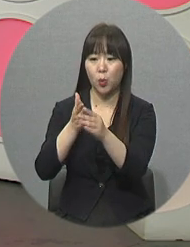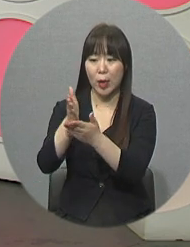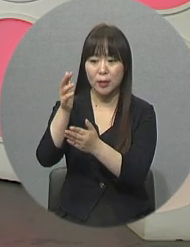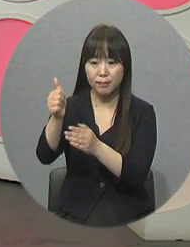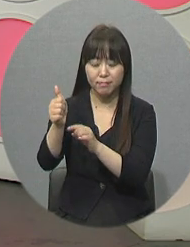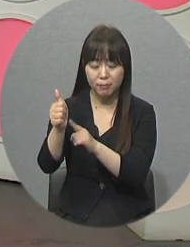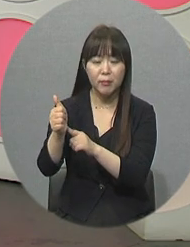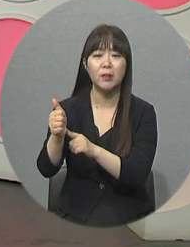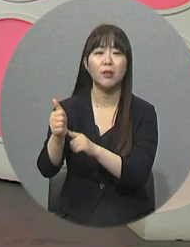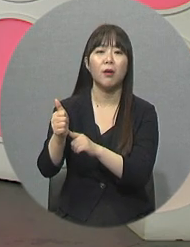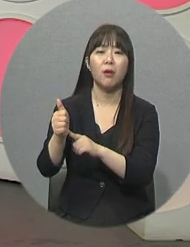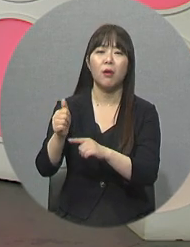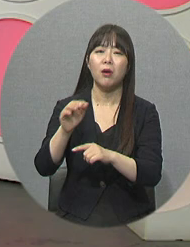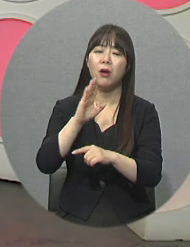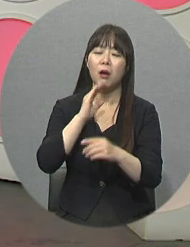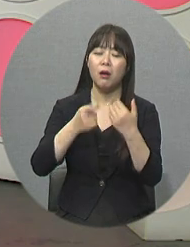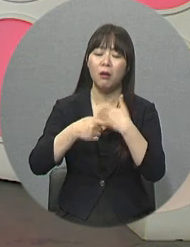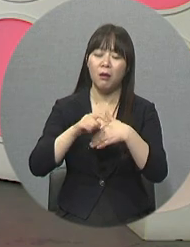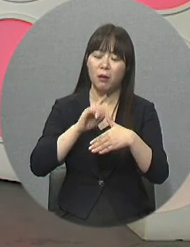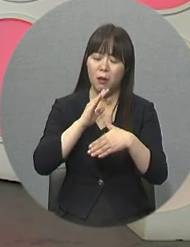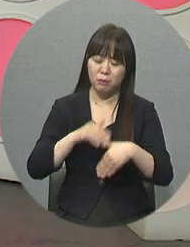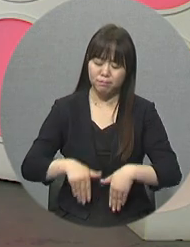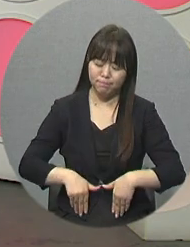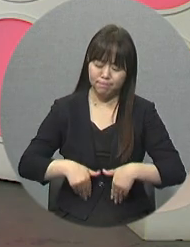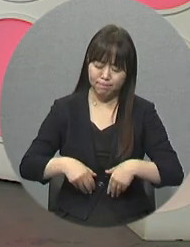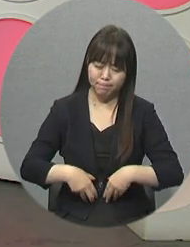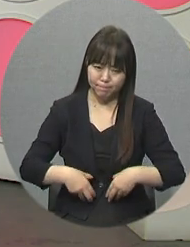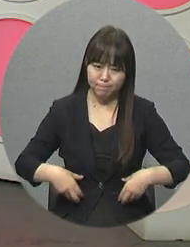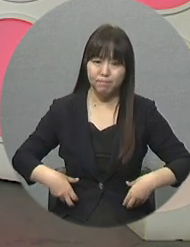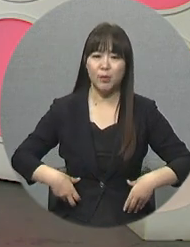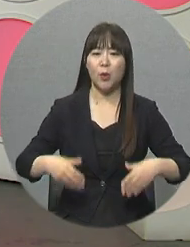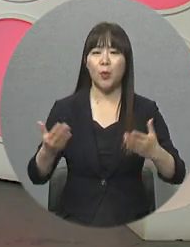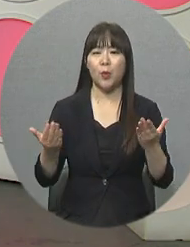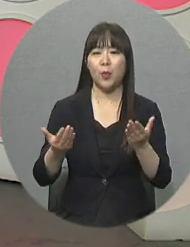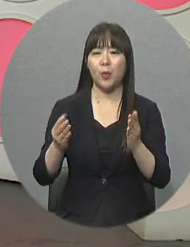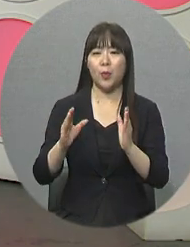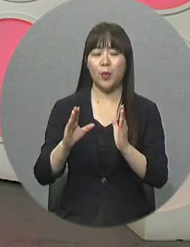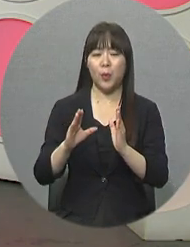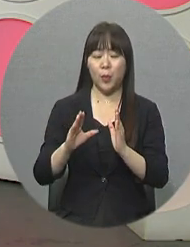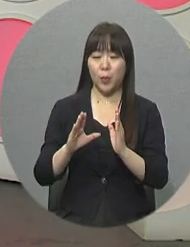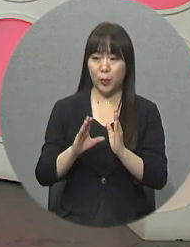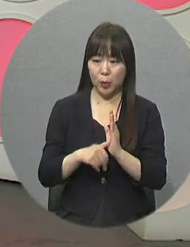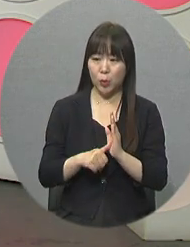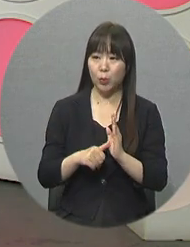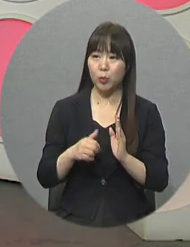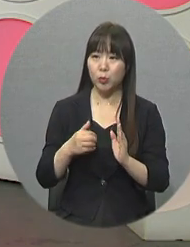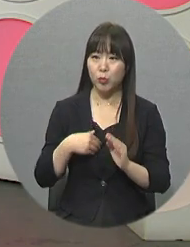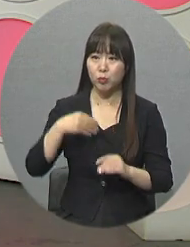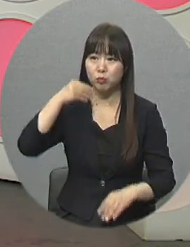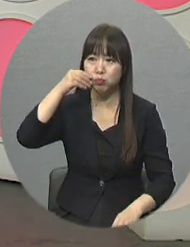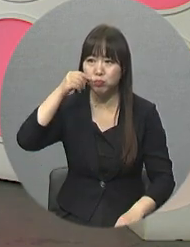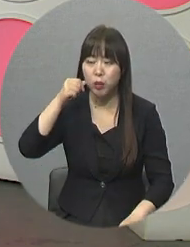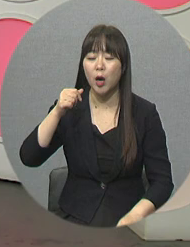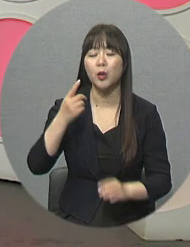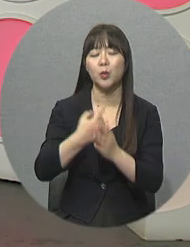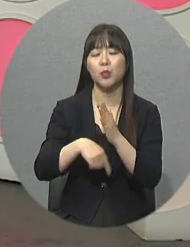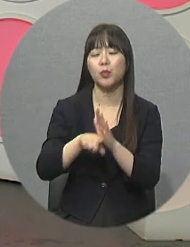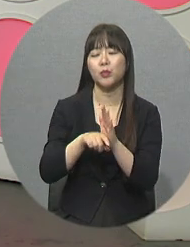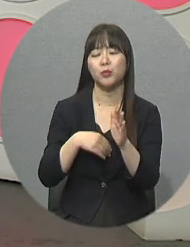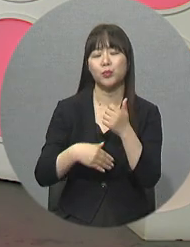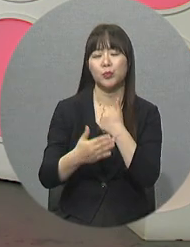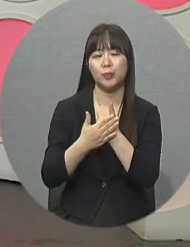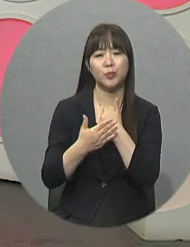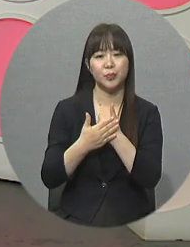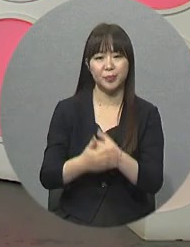과장님은 마음씨도 따뜻했어요. 그래서 업무에도 금방 적응하도록